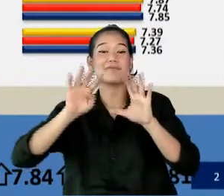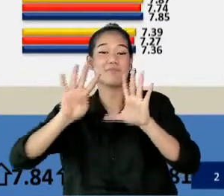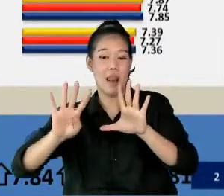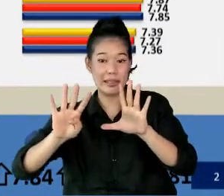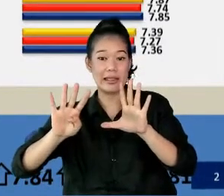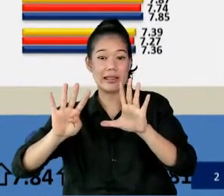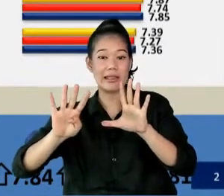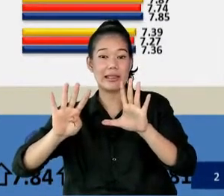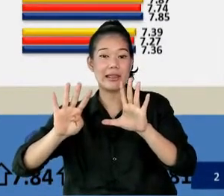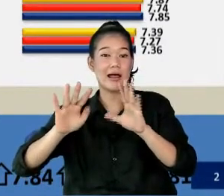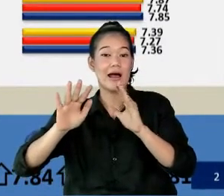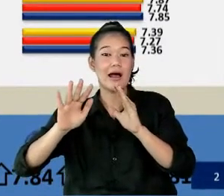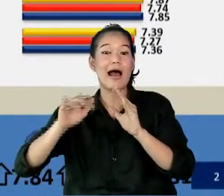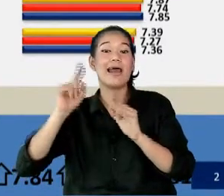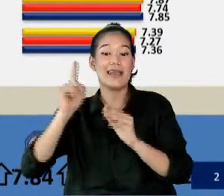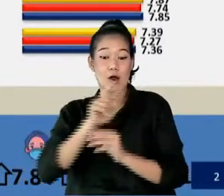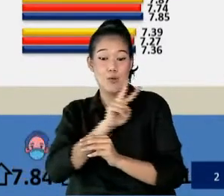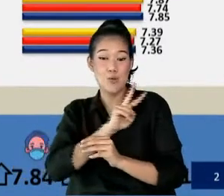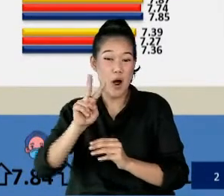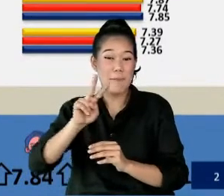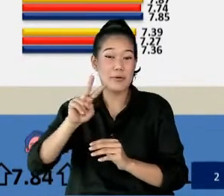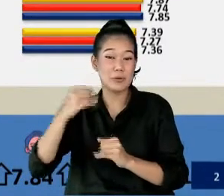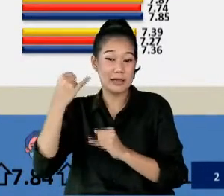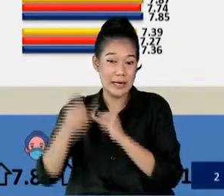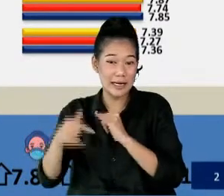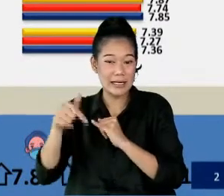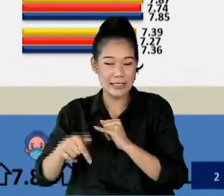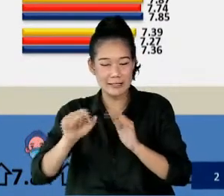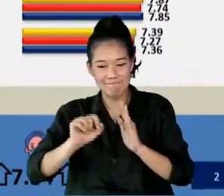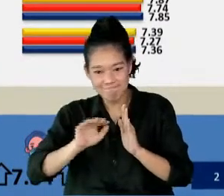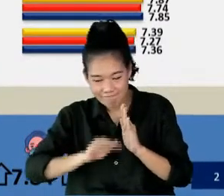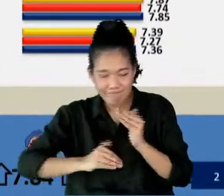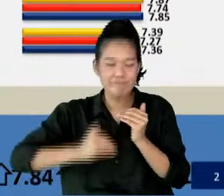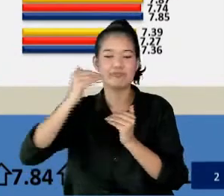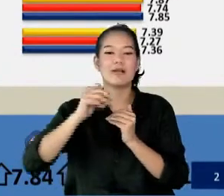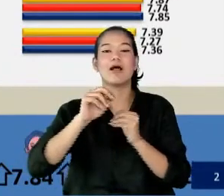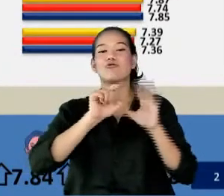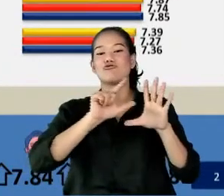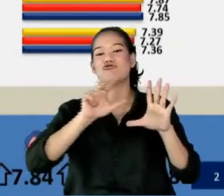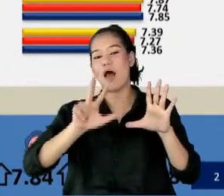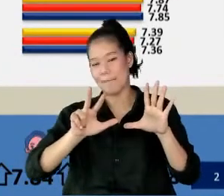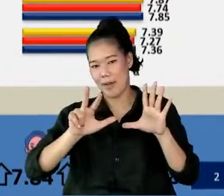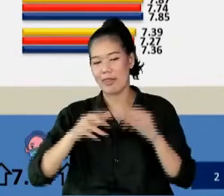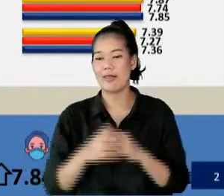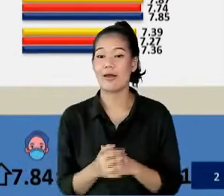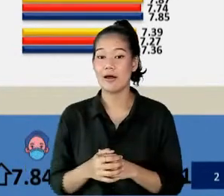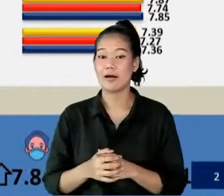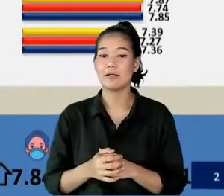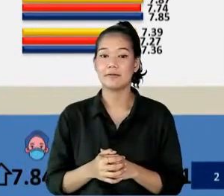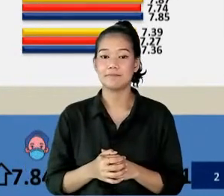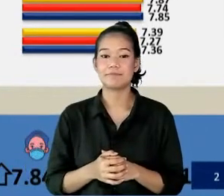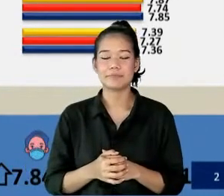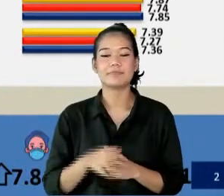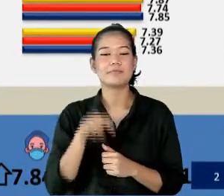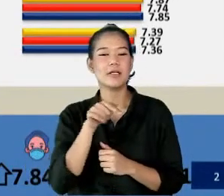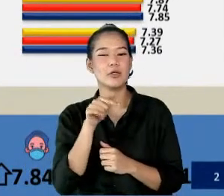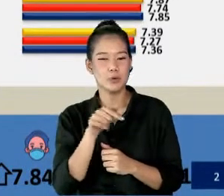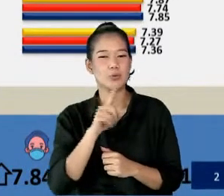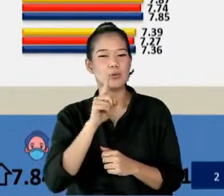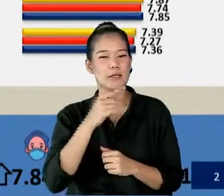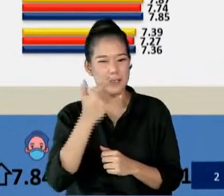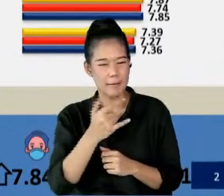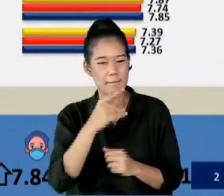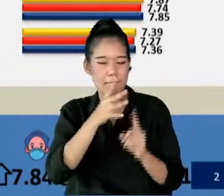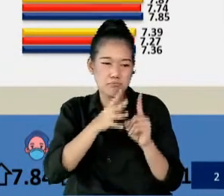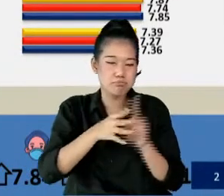7,79, dan dalam 2 minggu terakhir naik ke angka 7,84. Ini itu skor ideal nggak, Mas? Kita harus terus